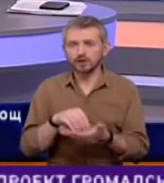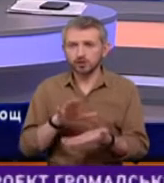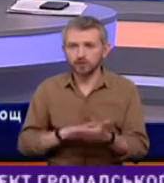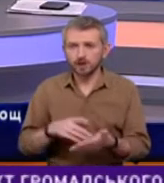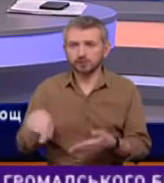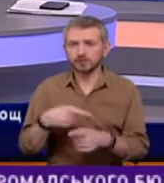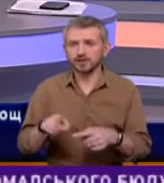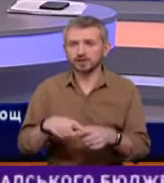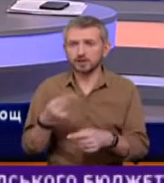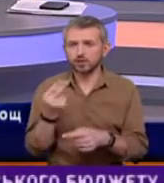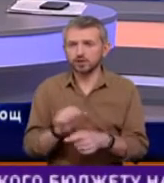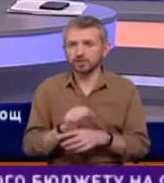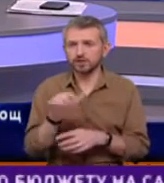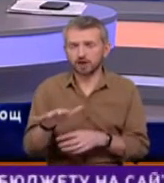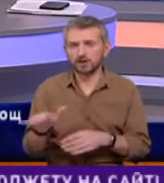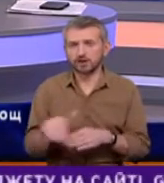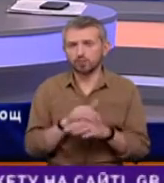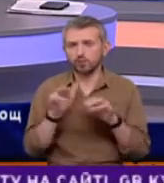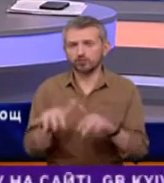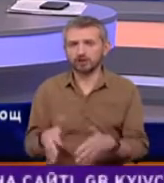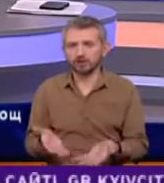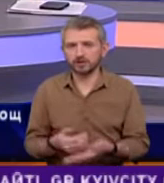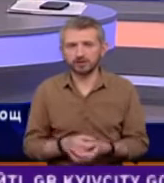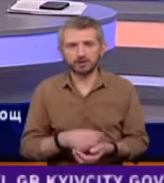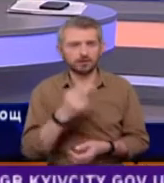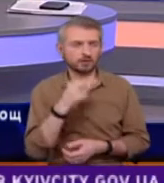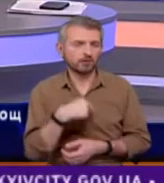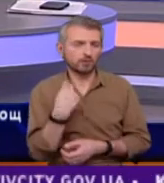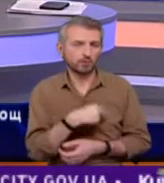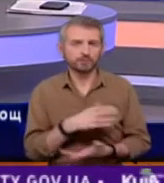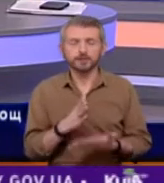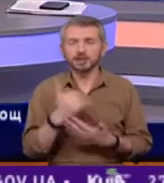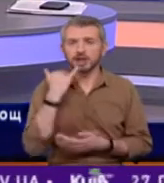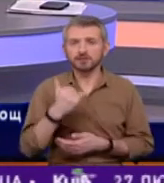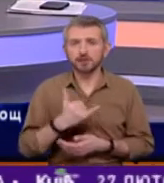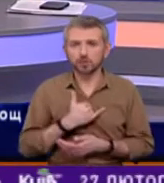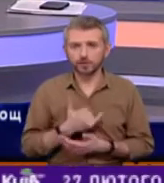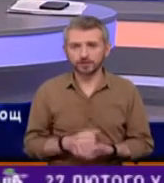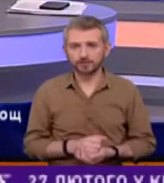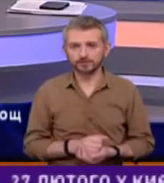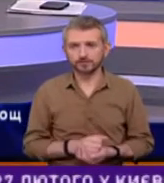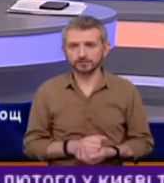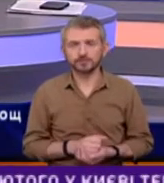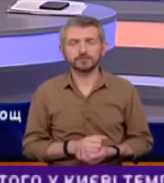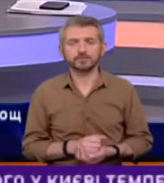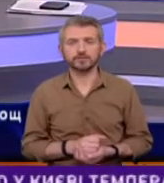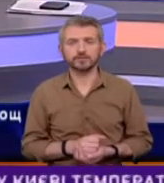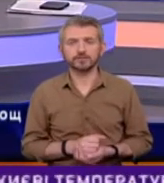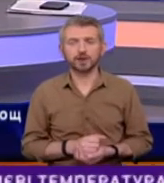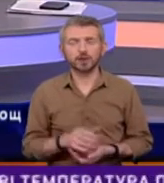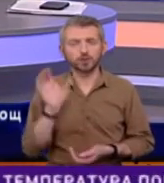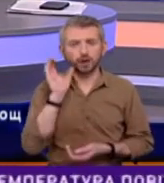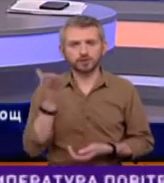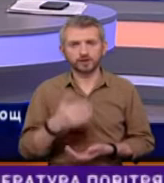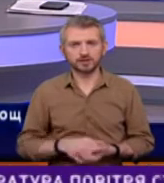що вони ці гроші відправлять на благочинність. Слава Богу. У нас є телефонний дзвінок. У нас є телефонний дзвінок. Алло,